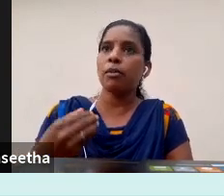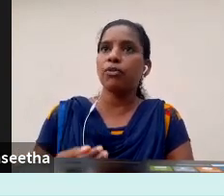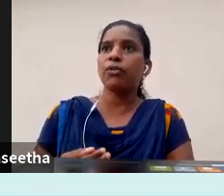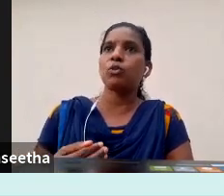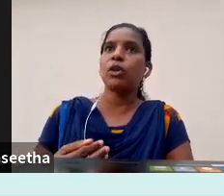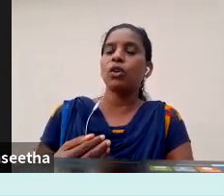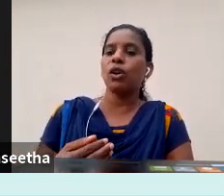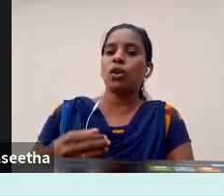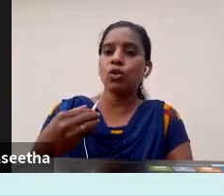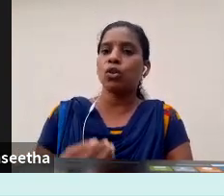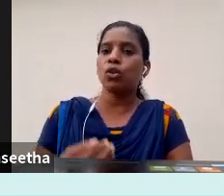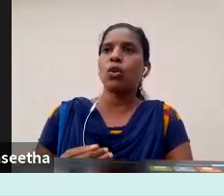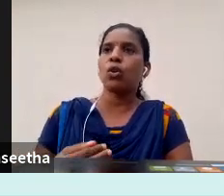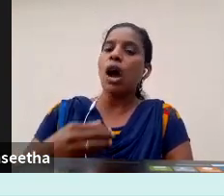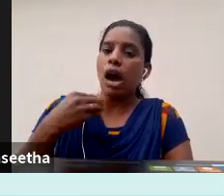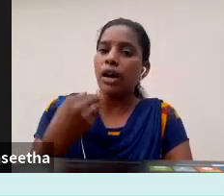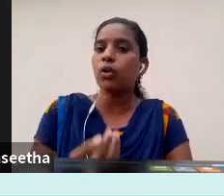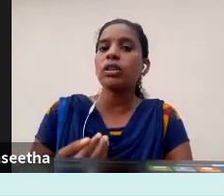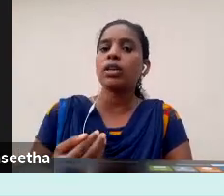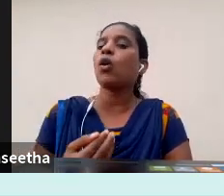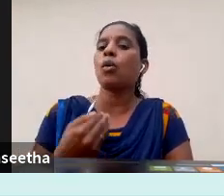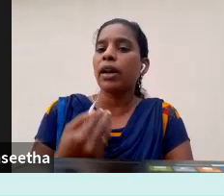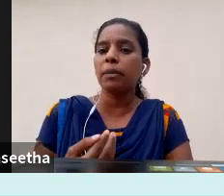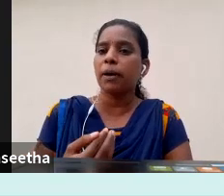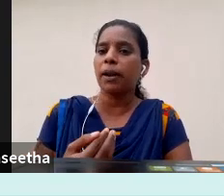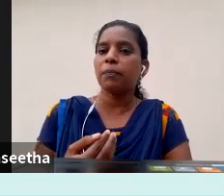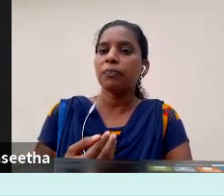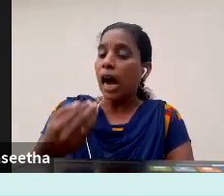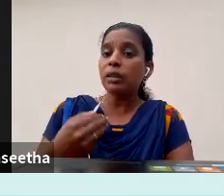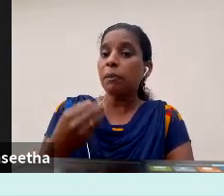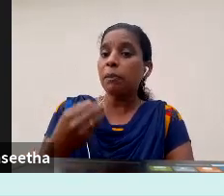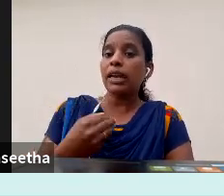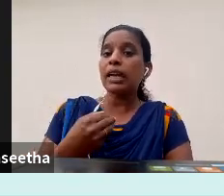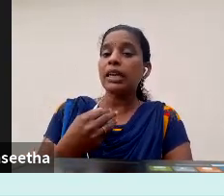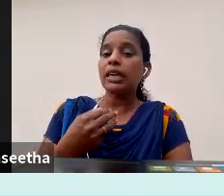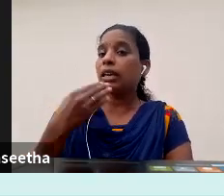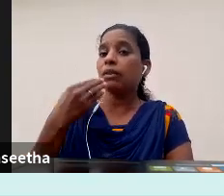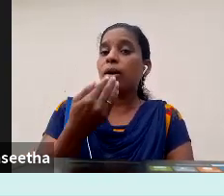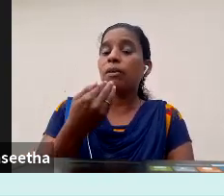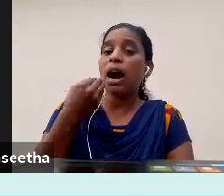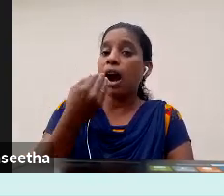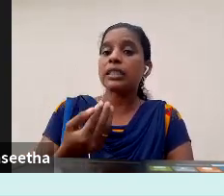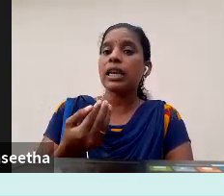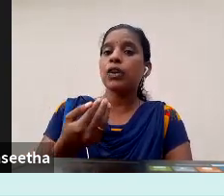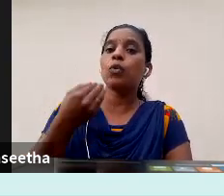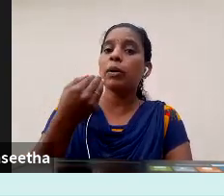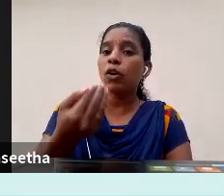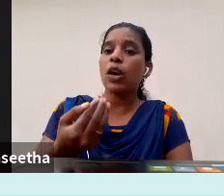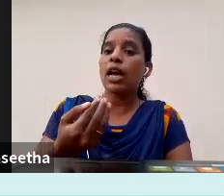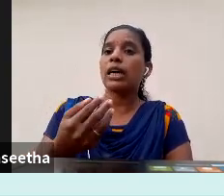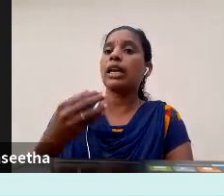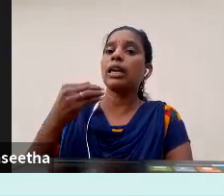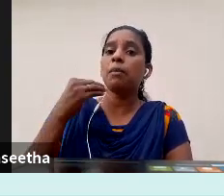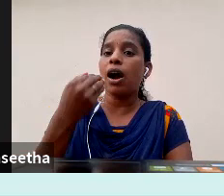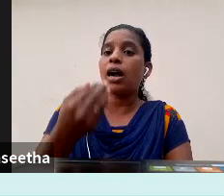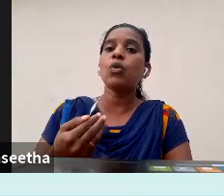അമ്മയോടോ നമ്മുടെ ബന്ധുക്കളോടോ സുഹൃത്തുക്കളോടോ ആരോടും നമ്മൾ ഓപ്പൺ ആയിട്ട് പറയും. അത് പറയാൻ കഴിയാതെ, ഭാഷ രൂപം